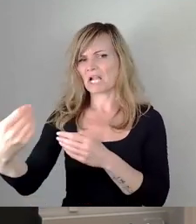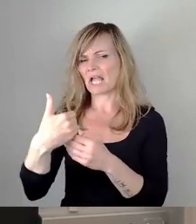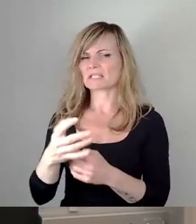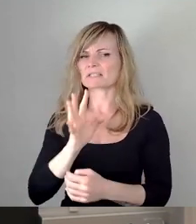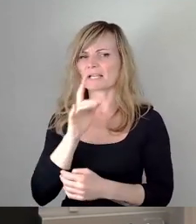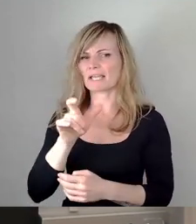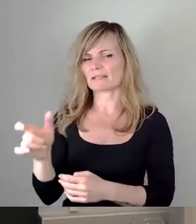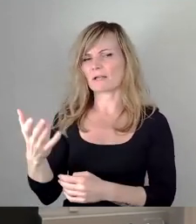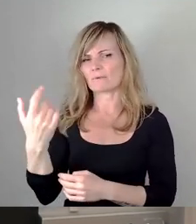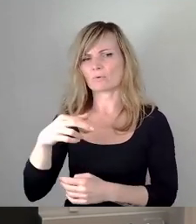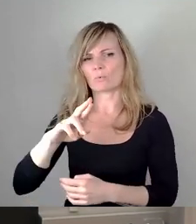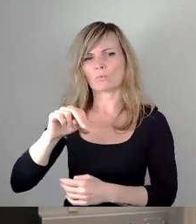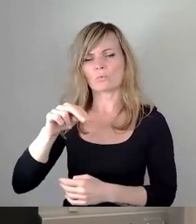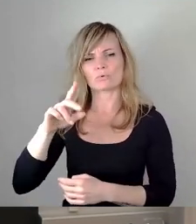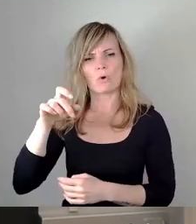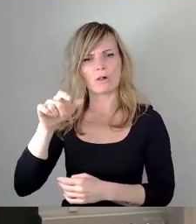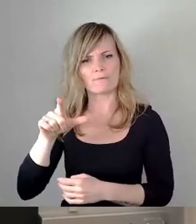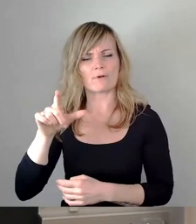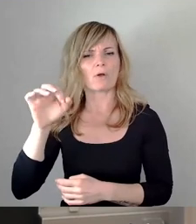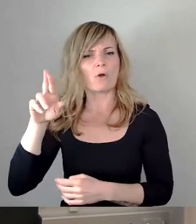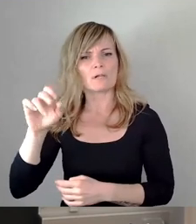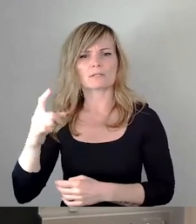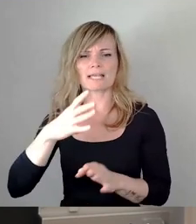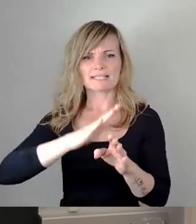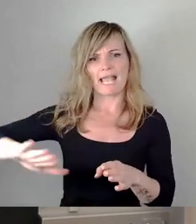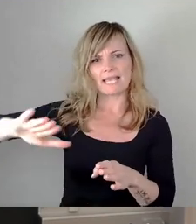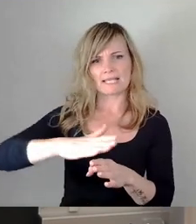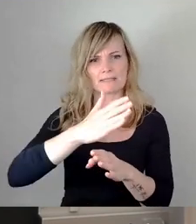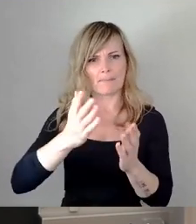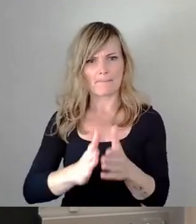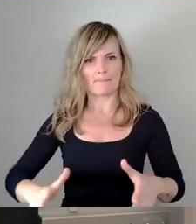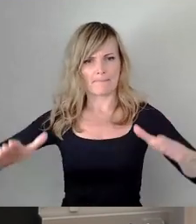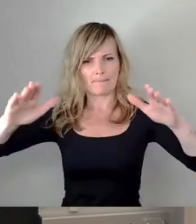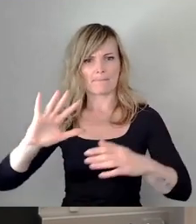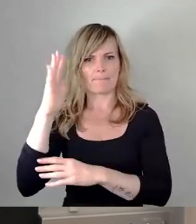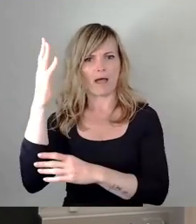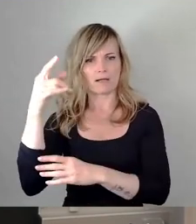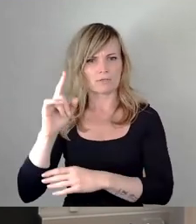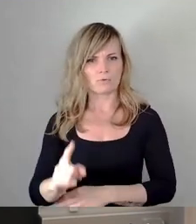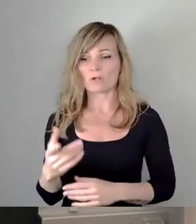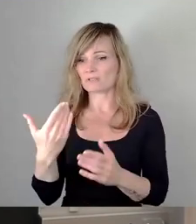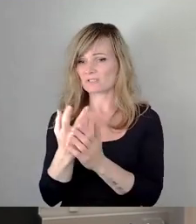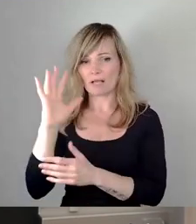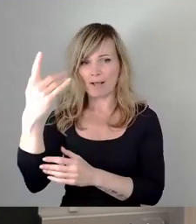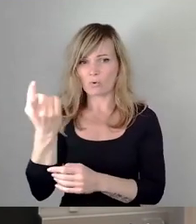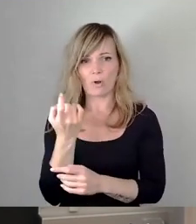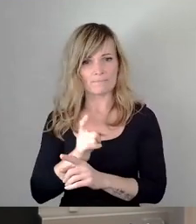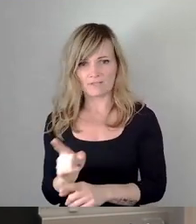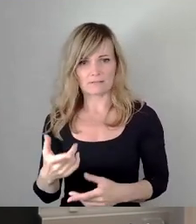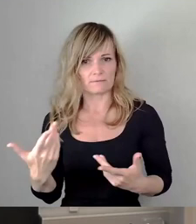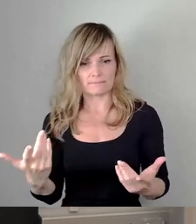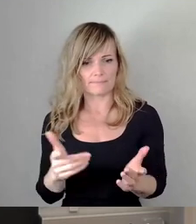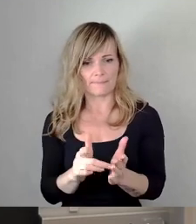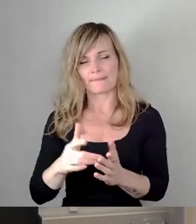Rold, da ging es um die Schaffung eines Skateparks auf dieser Fläche. Dieser Skatepark wird nicht kommen, weil wir befinden uns mit dieser